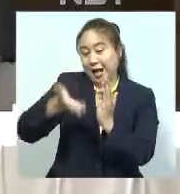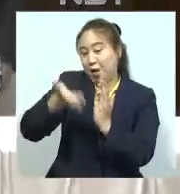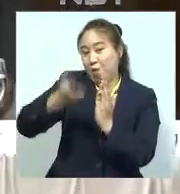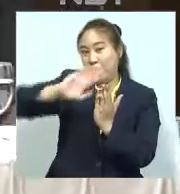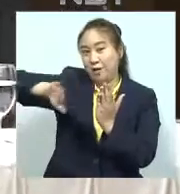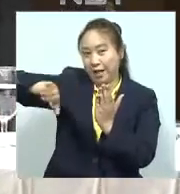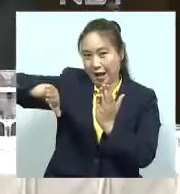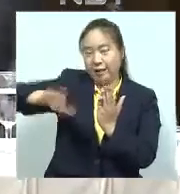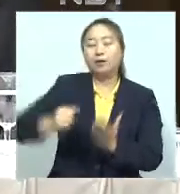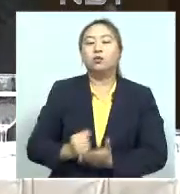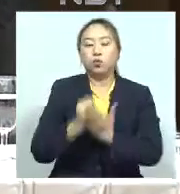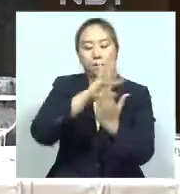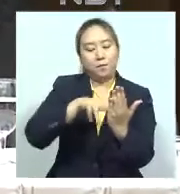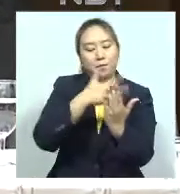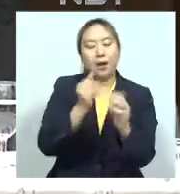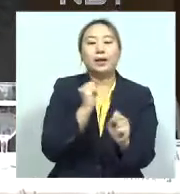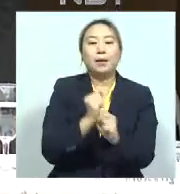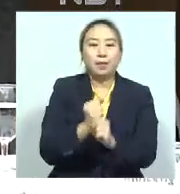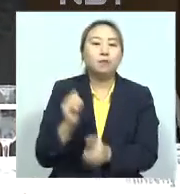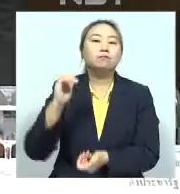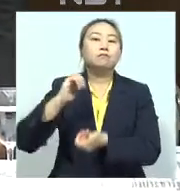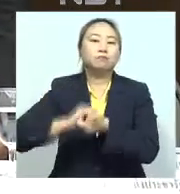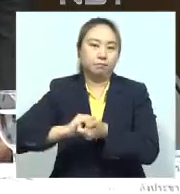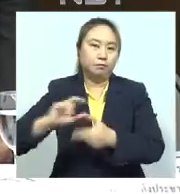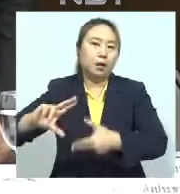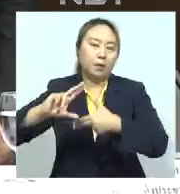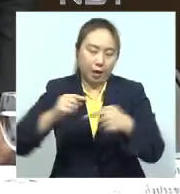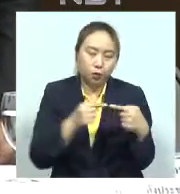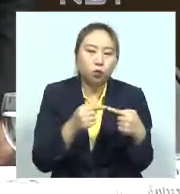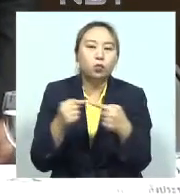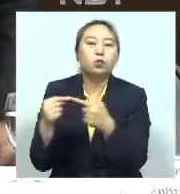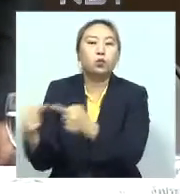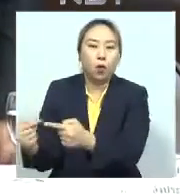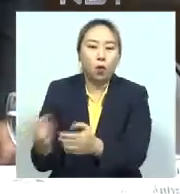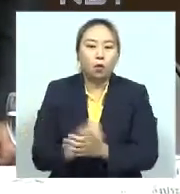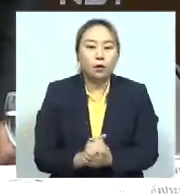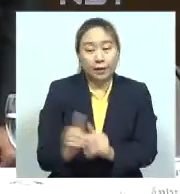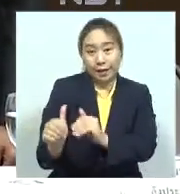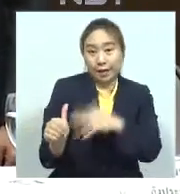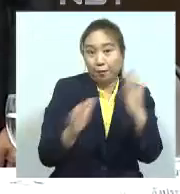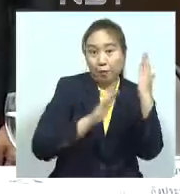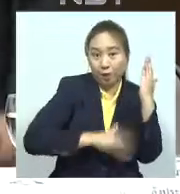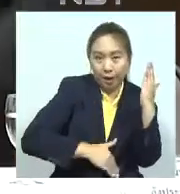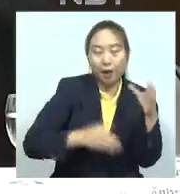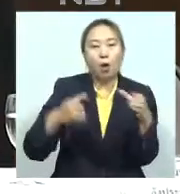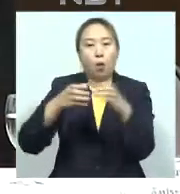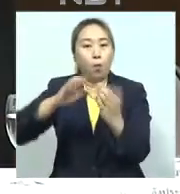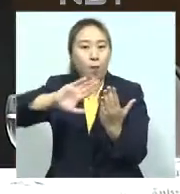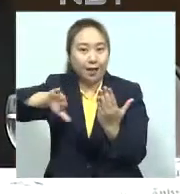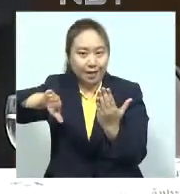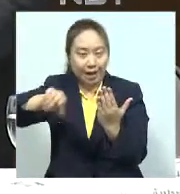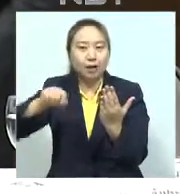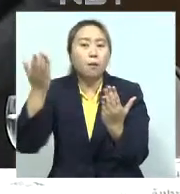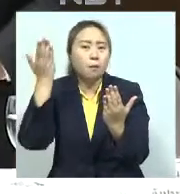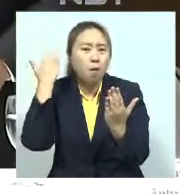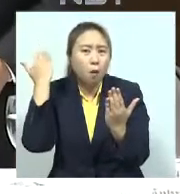นเนี่ยจะขับเคลื่อนนโยบายและทำงานกับพรรคพลังประชารัฐต่อไปนะครับโดยทั้งแกนนำภาคใต้และกลุ่มภาคอีสานนี่เ